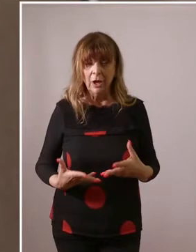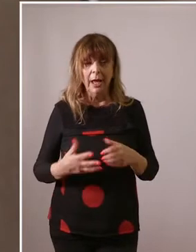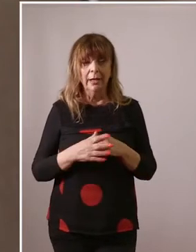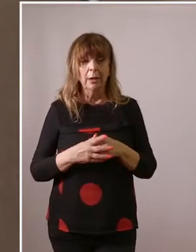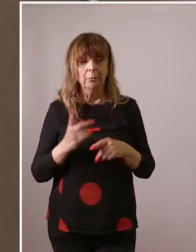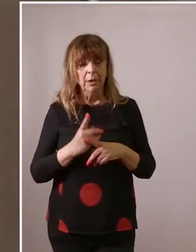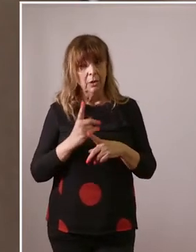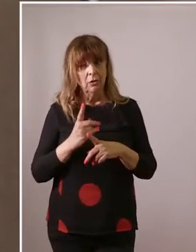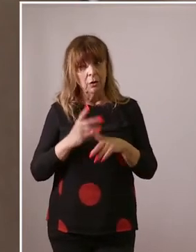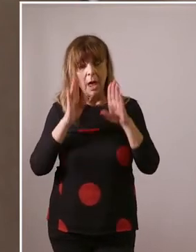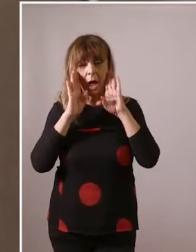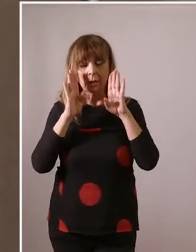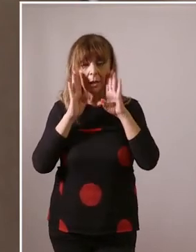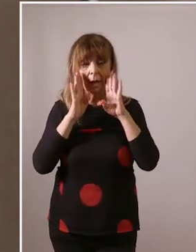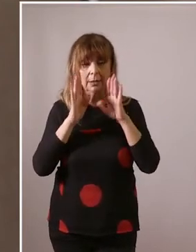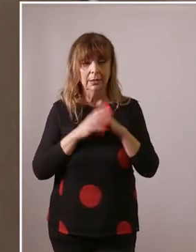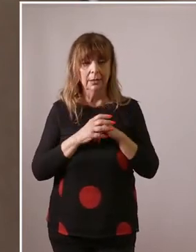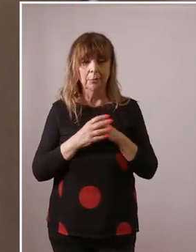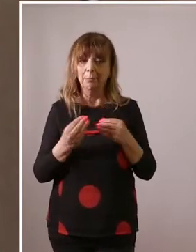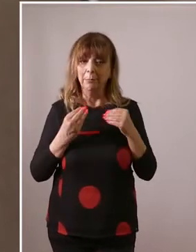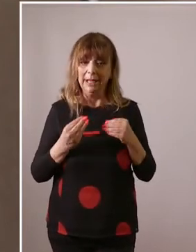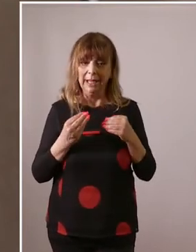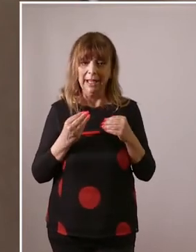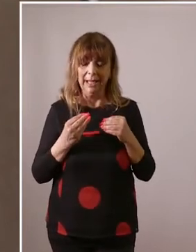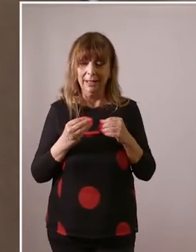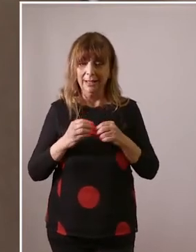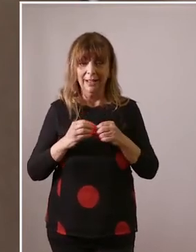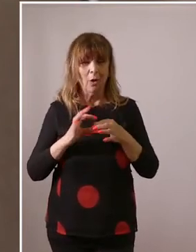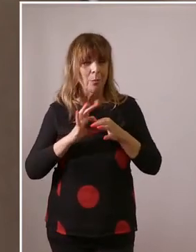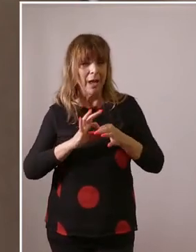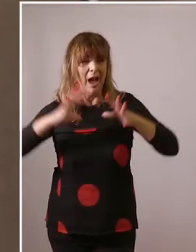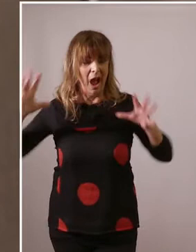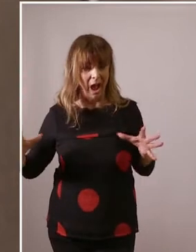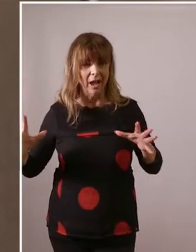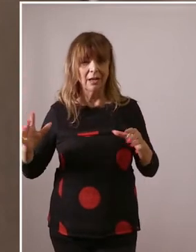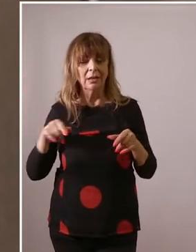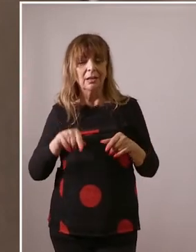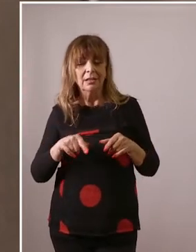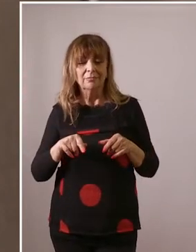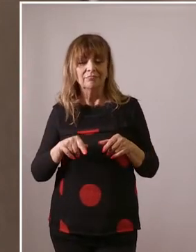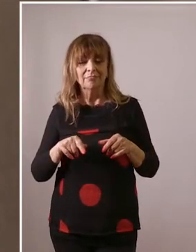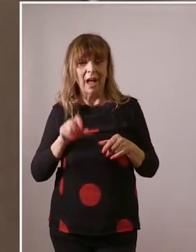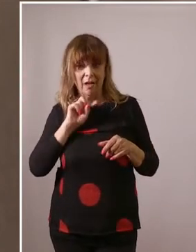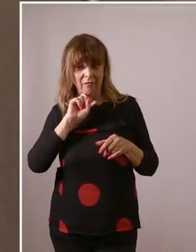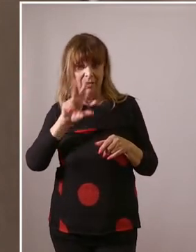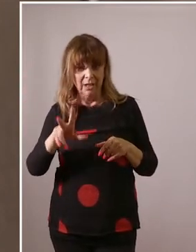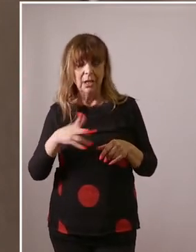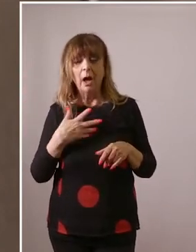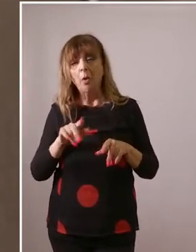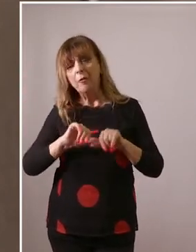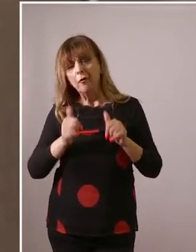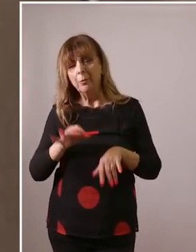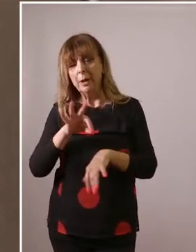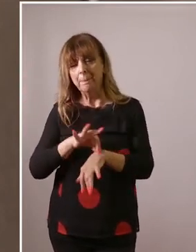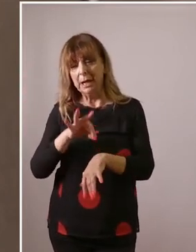stare molto attenti proprio perché questa scollatura segnala una patologia segnala